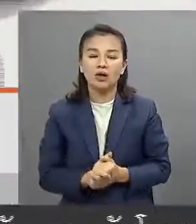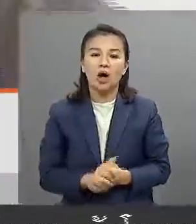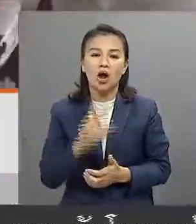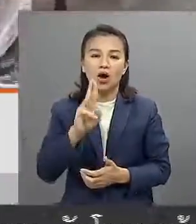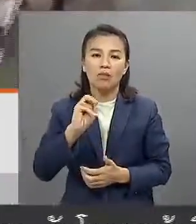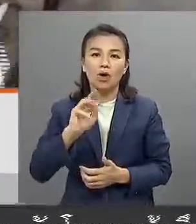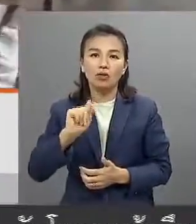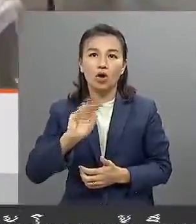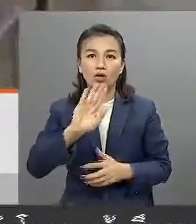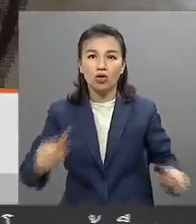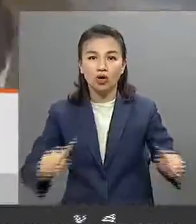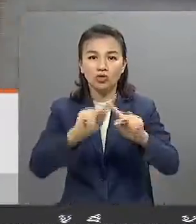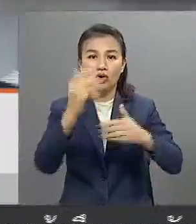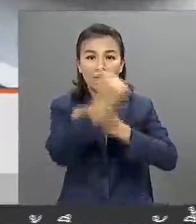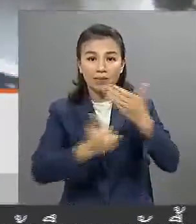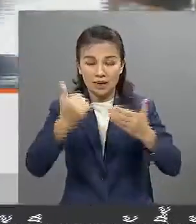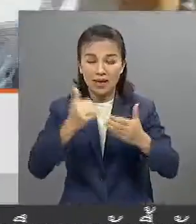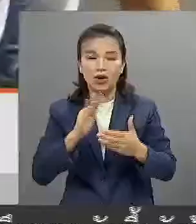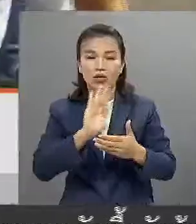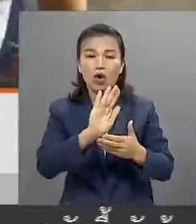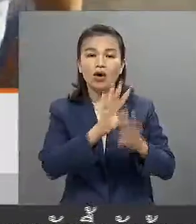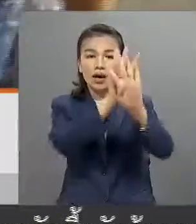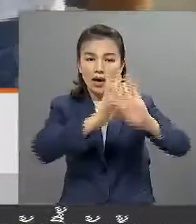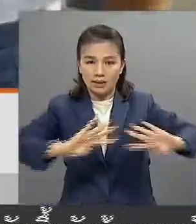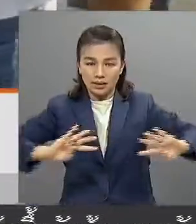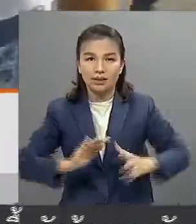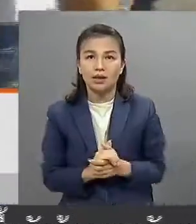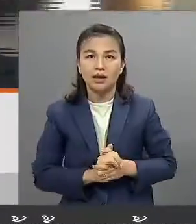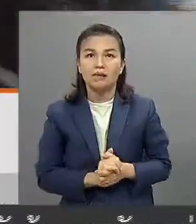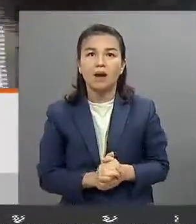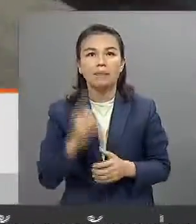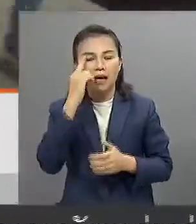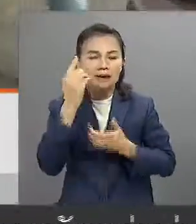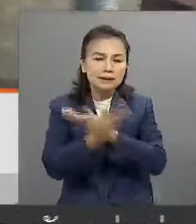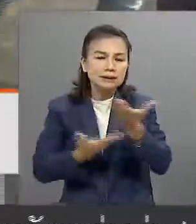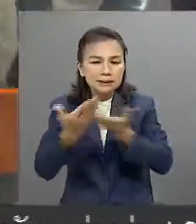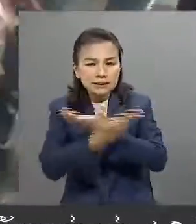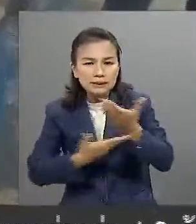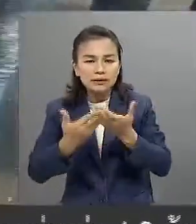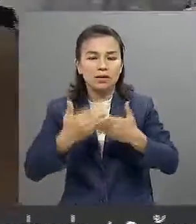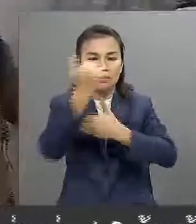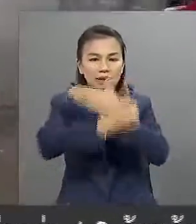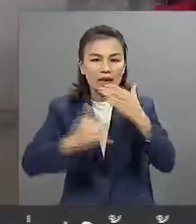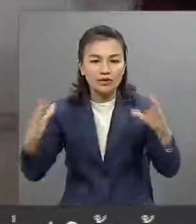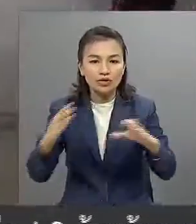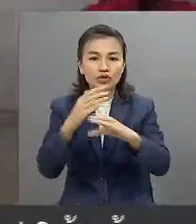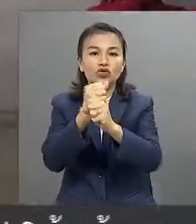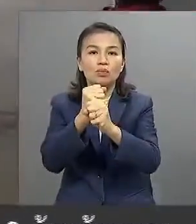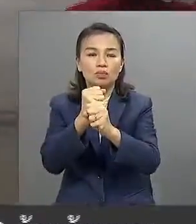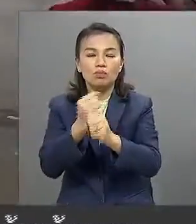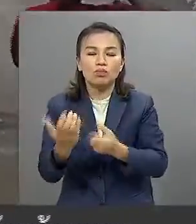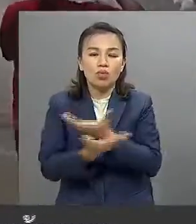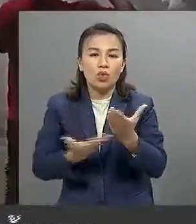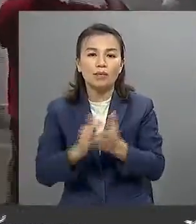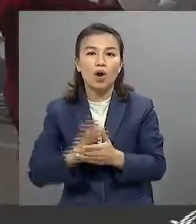ในวันนี้อาจจะทำให้ชาติสมาชิกที่มีมีความคิดที่ตกผลึกร่วมกันและที่สำคัญยังถือเป็นการเปิดพื้นที่ให้เงินมาได้